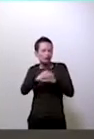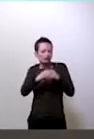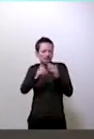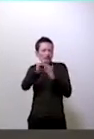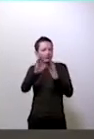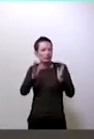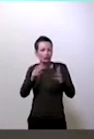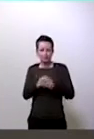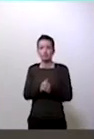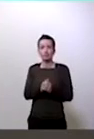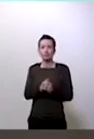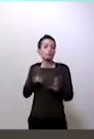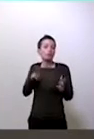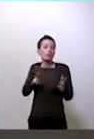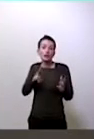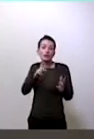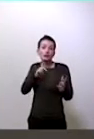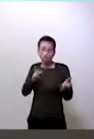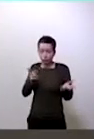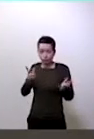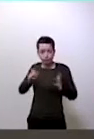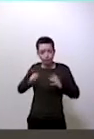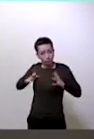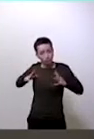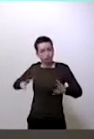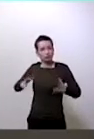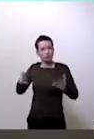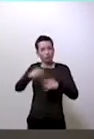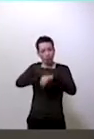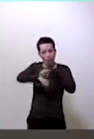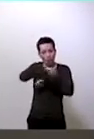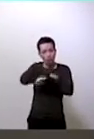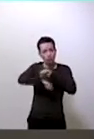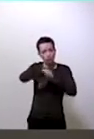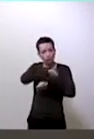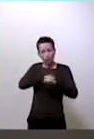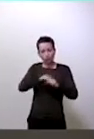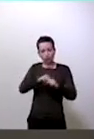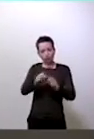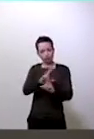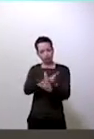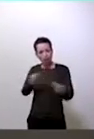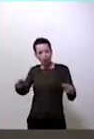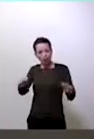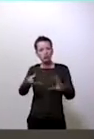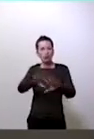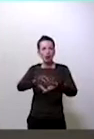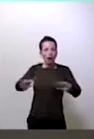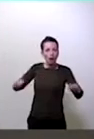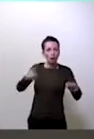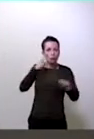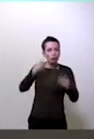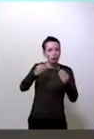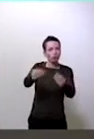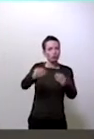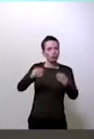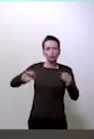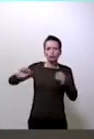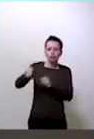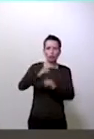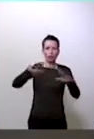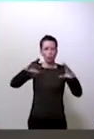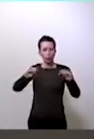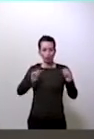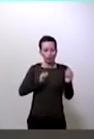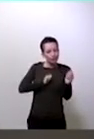ce que nous engageons, c'est une politique d'urbanisme et de l'habitat fertile pour une ville apaisée, une ville qui offre à chacun du confort, de l'intimité,